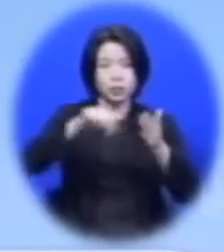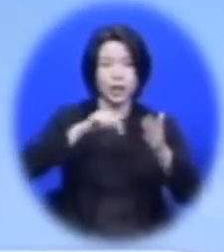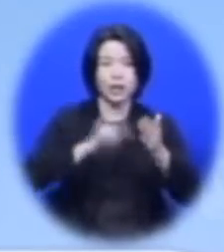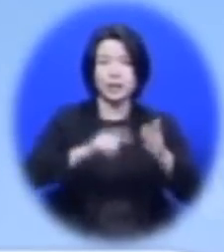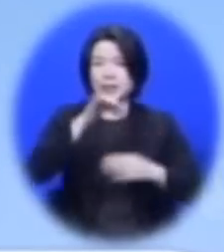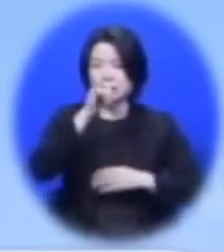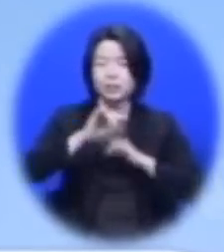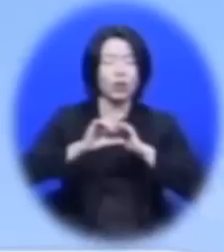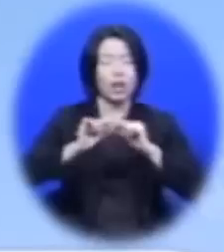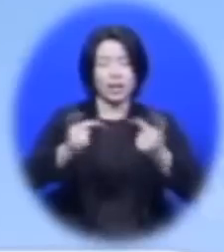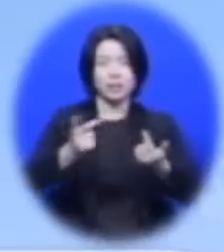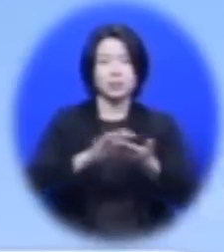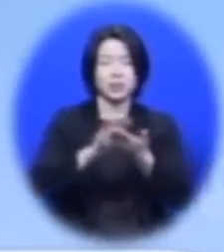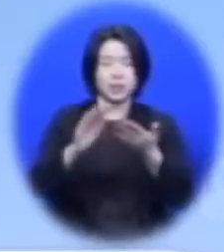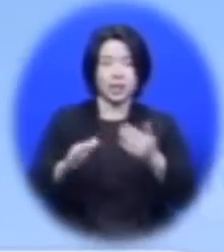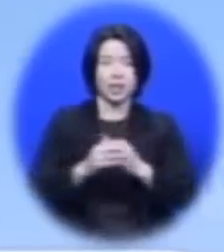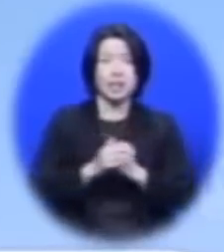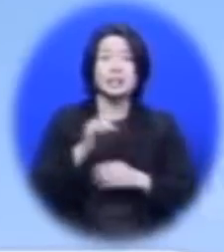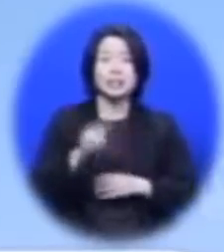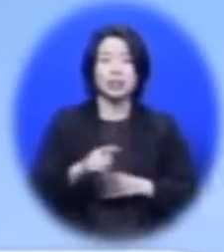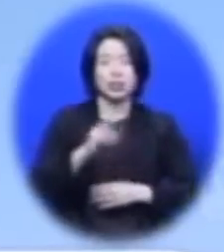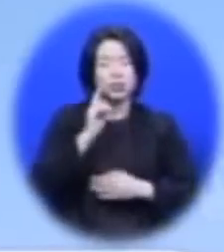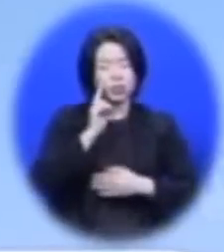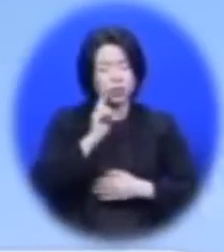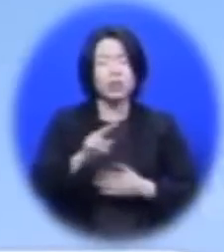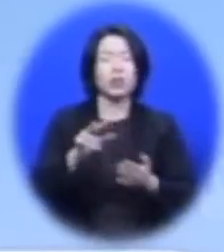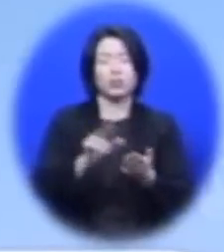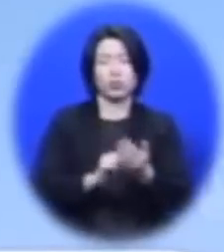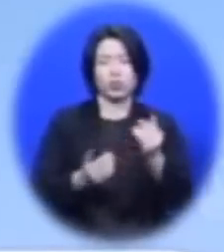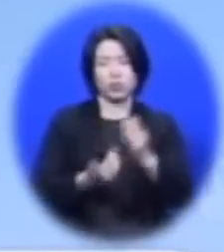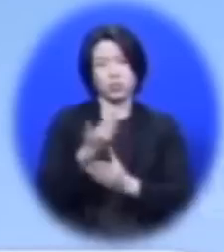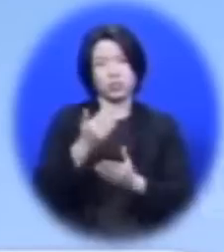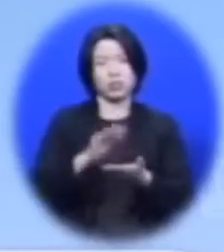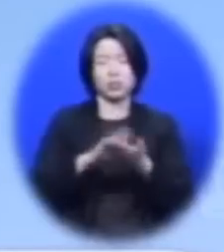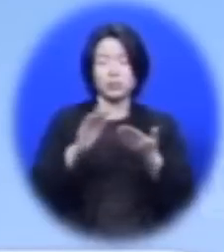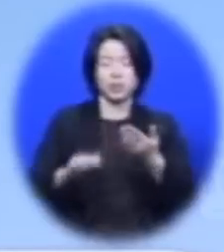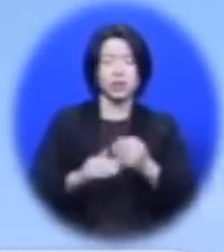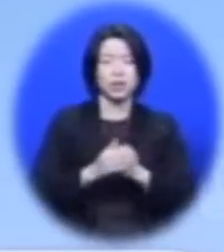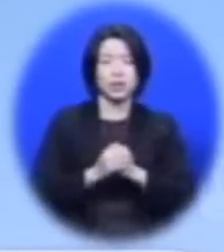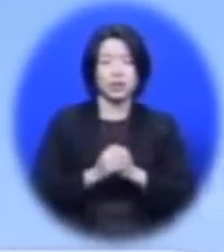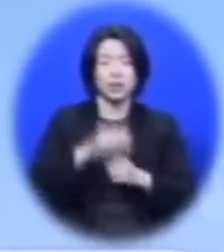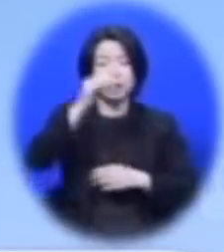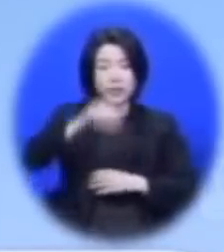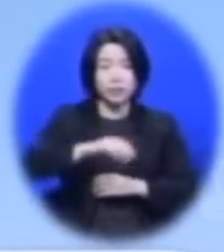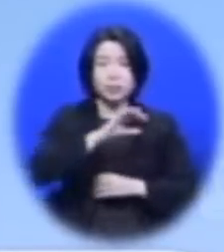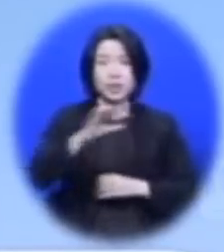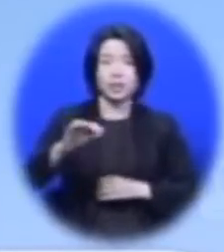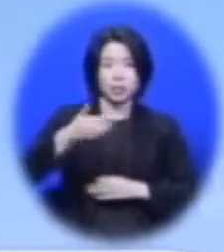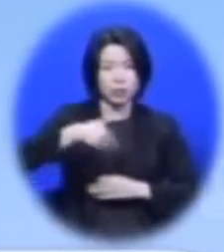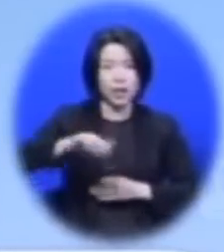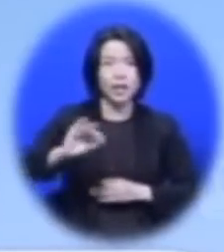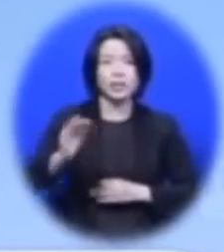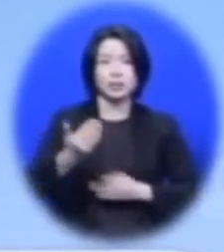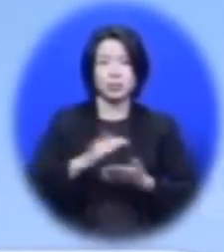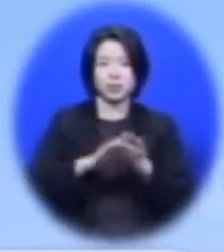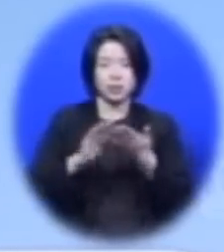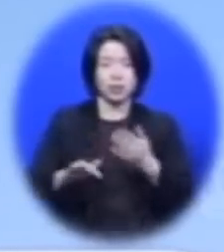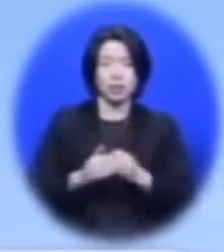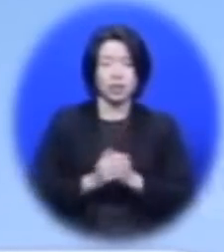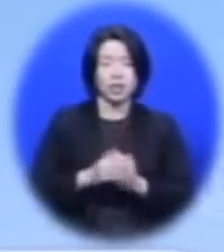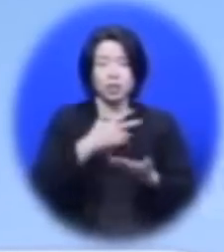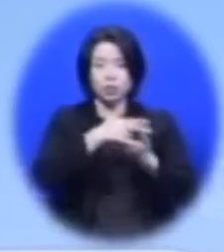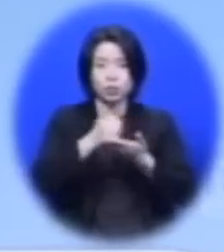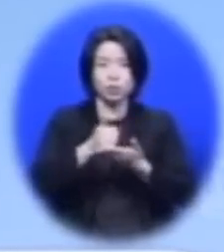아닙니다. 그건 심각한 문제가 생긴 겁니다. 십자가로 가야 합니다.